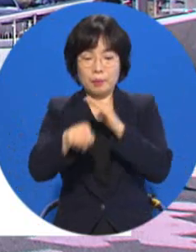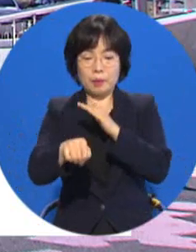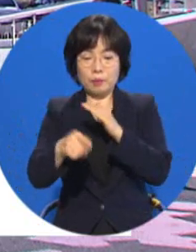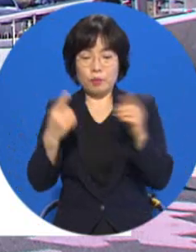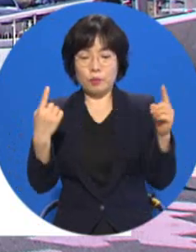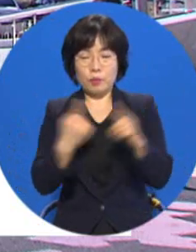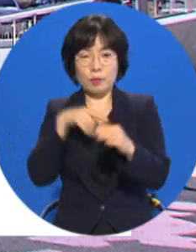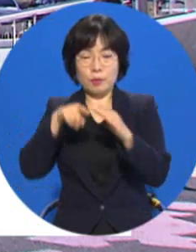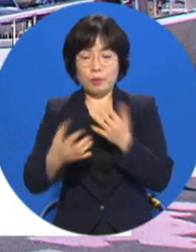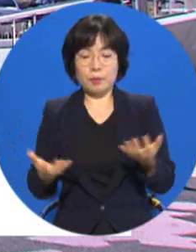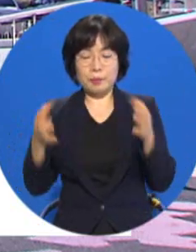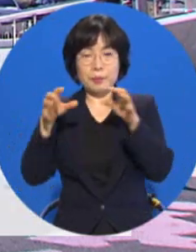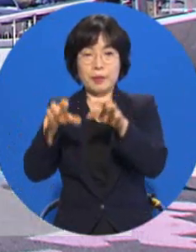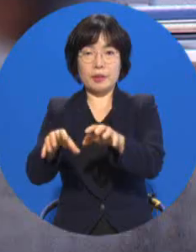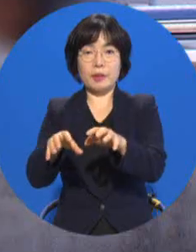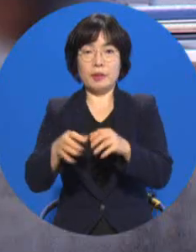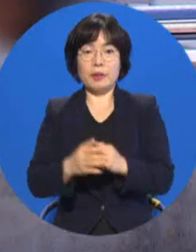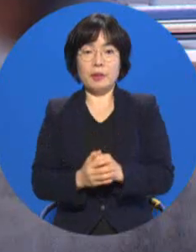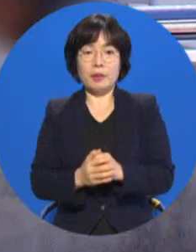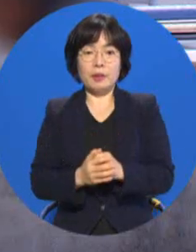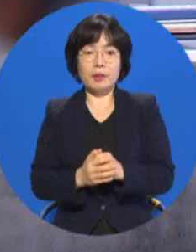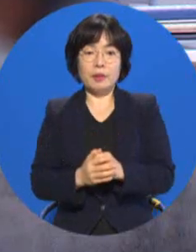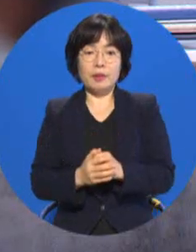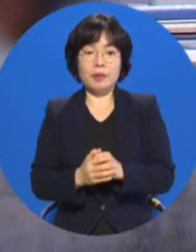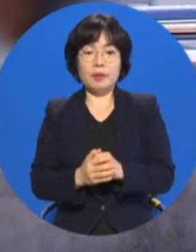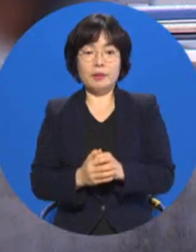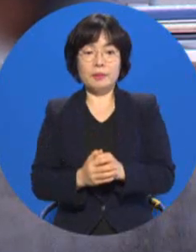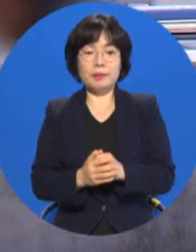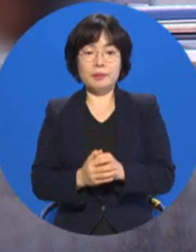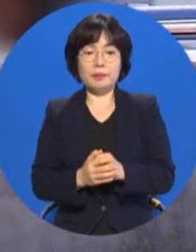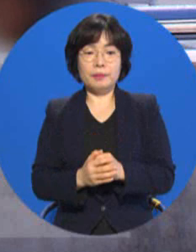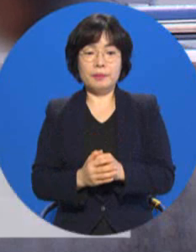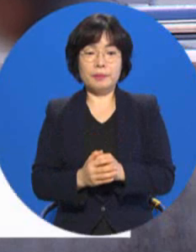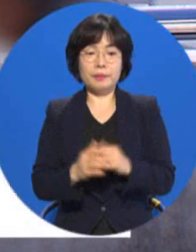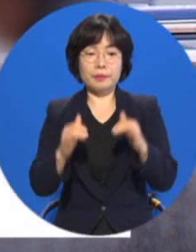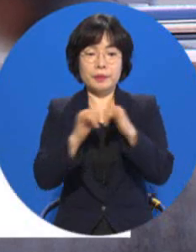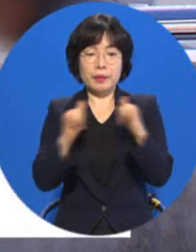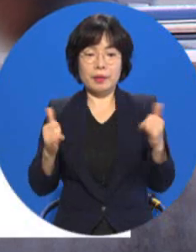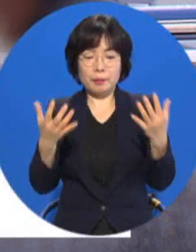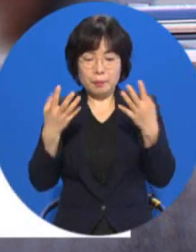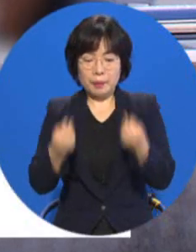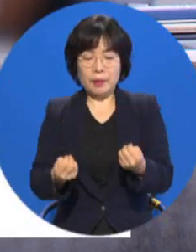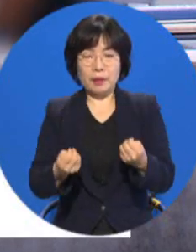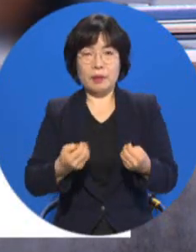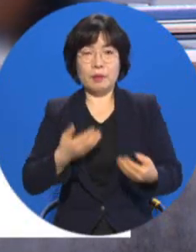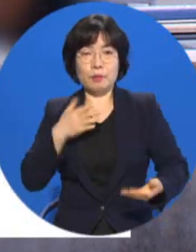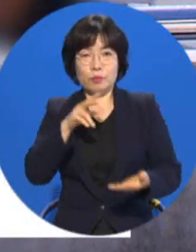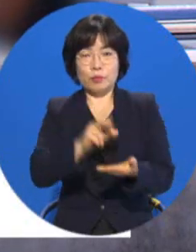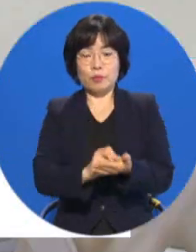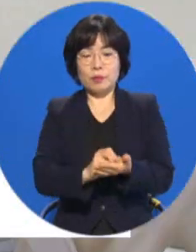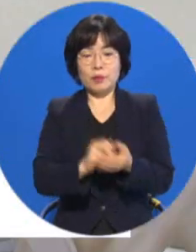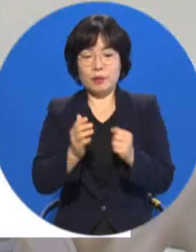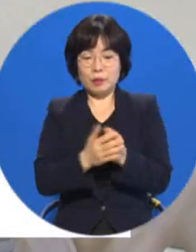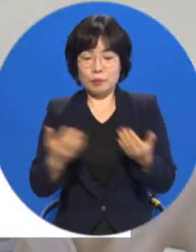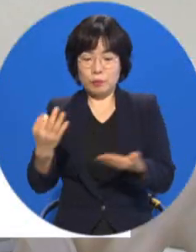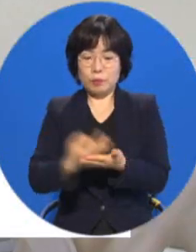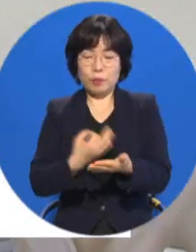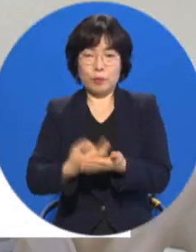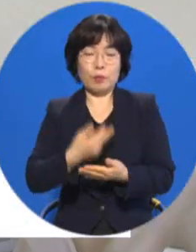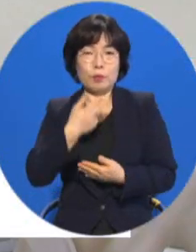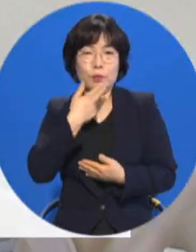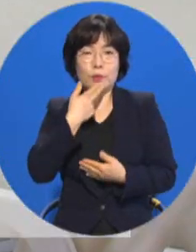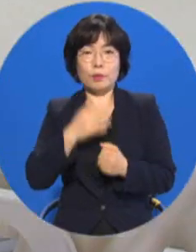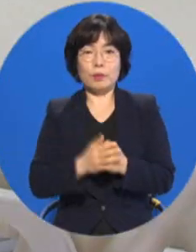선별진료소에도 시민들이 몰렸습니다. 사람들 다 지금 난리지요. 돈 놀 데가 없으니까 어장도 해야 되고 하니까.